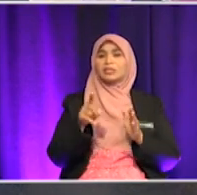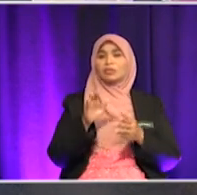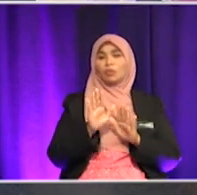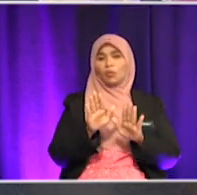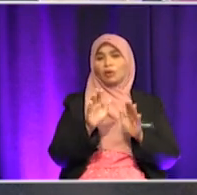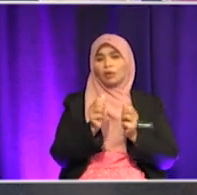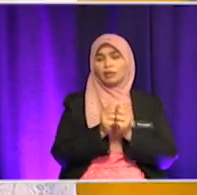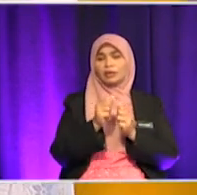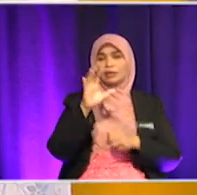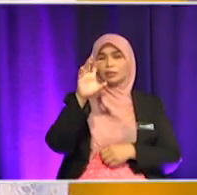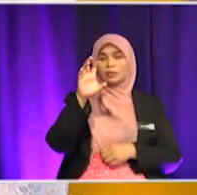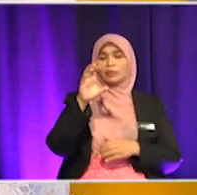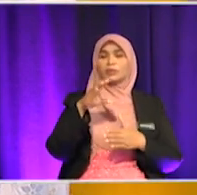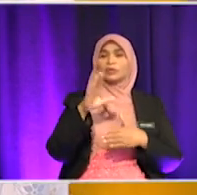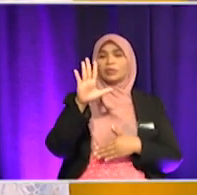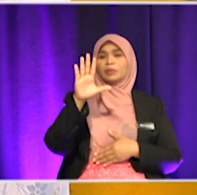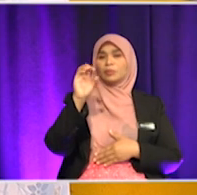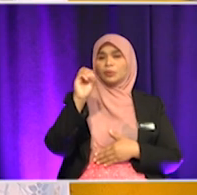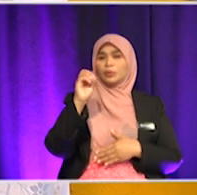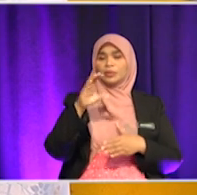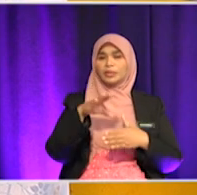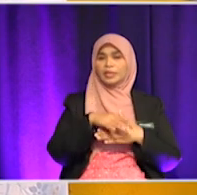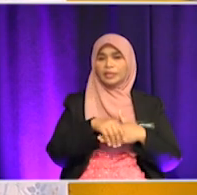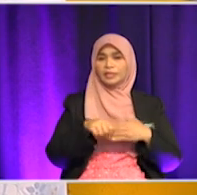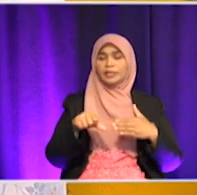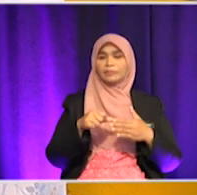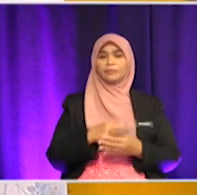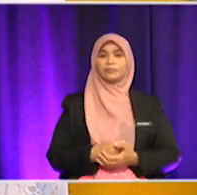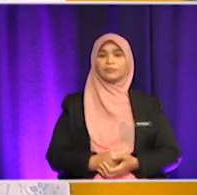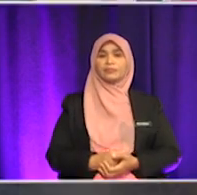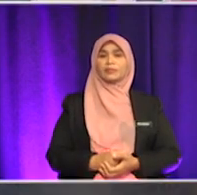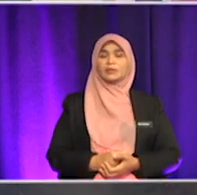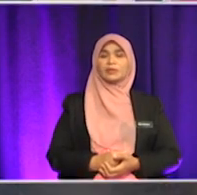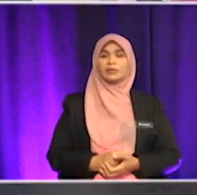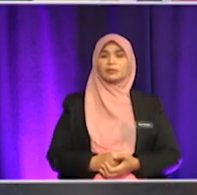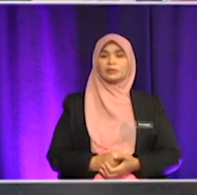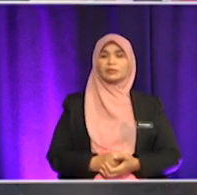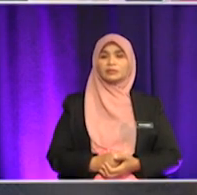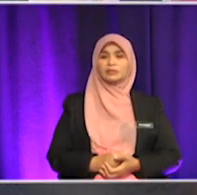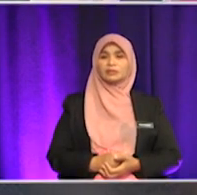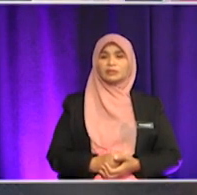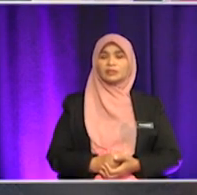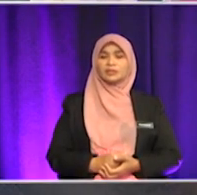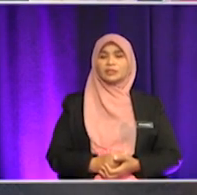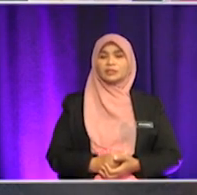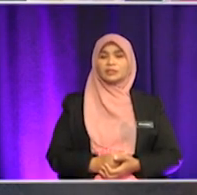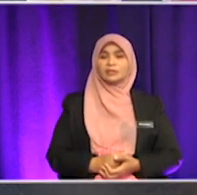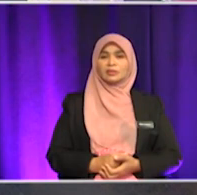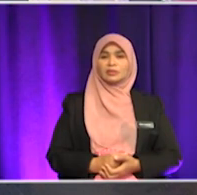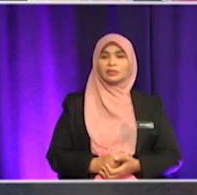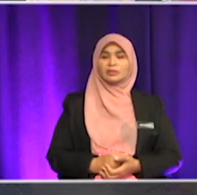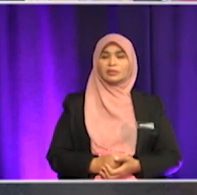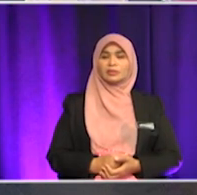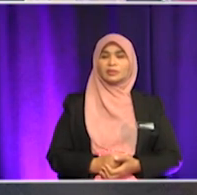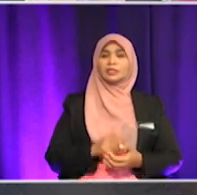dapat jawapannya M bersamaan dengan 4. Okey, lama kita... juga tu Farida Akbar nak naik kayak tu eh. Panas tu.